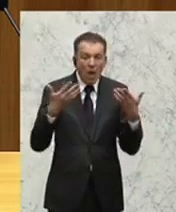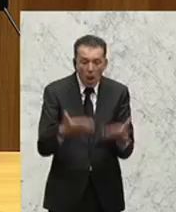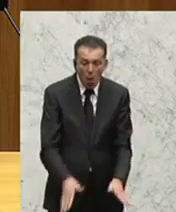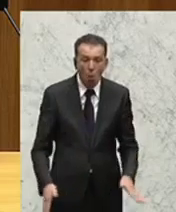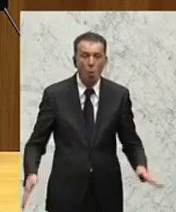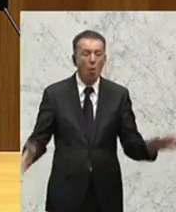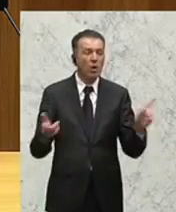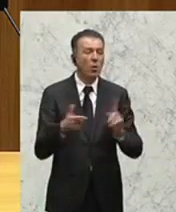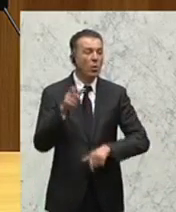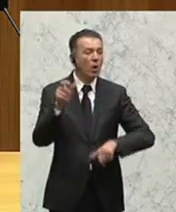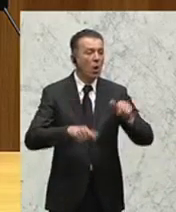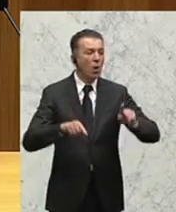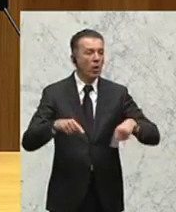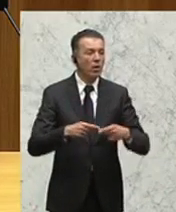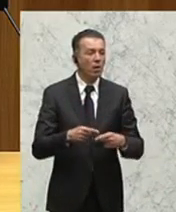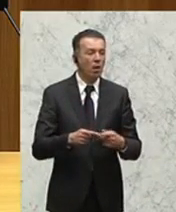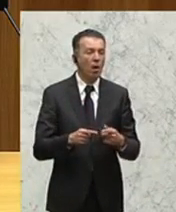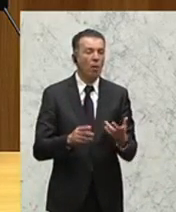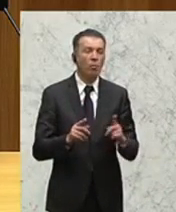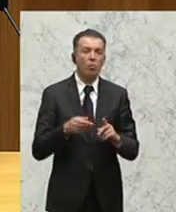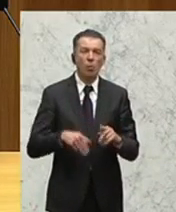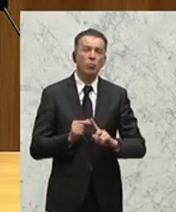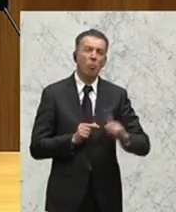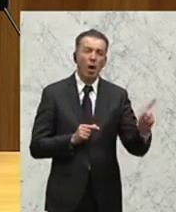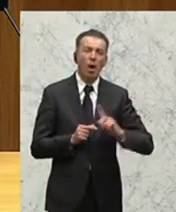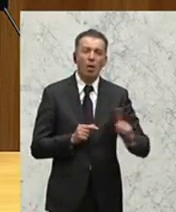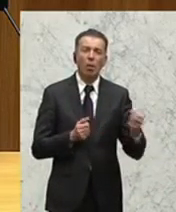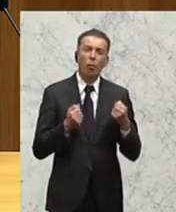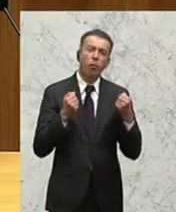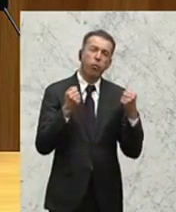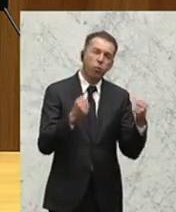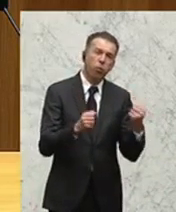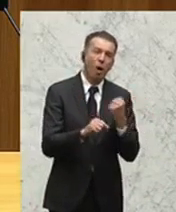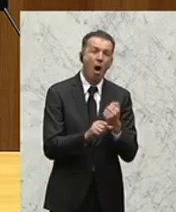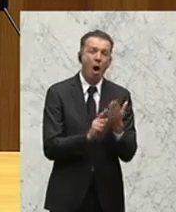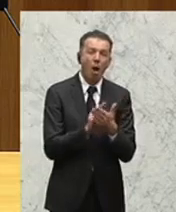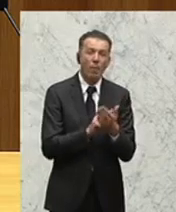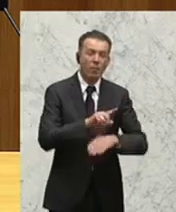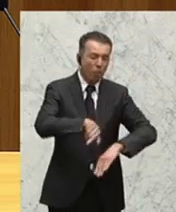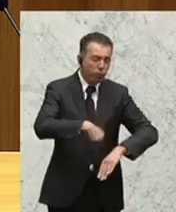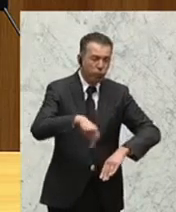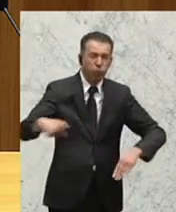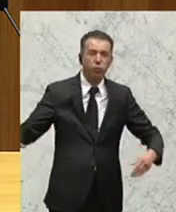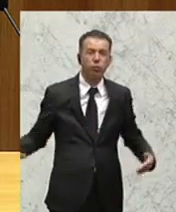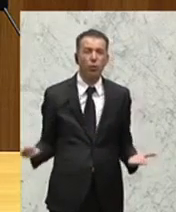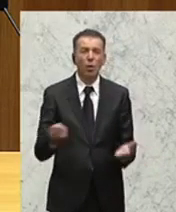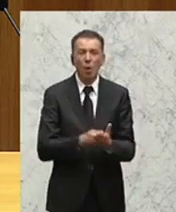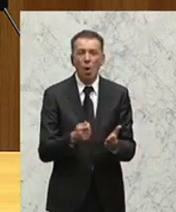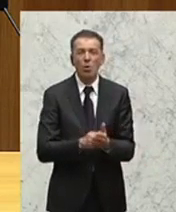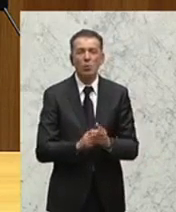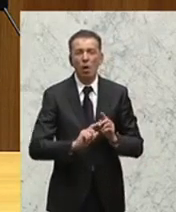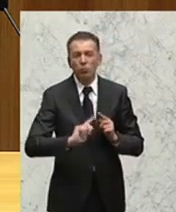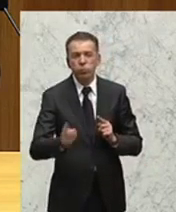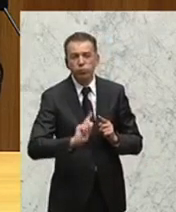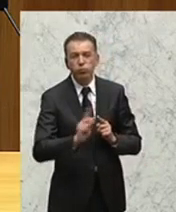verloren gehen und die Leute dann stundenlang auspendeln müssen, was das an Arbeitszeit heißt, was das an Kosten bedeutet, an Kilometer,